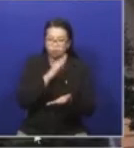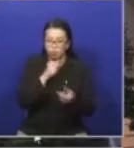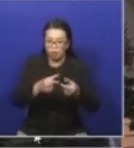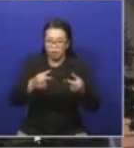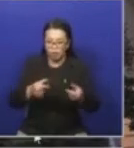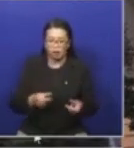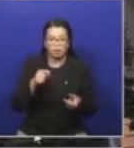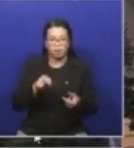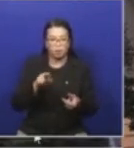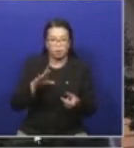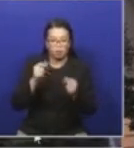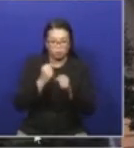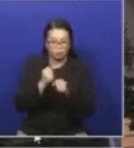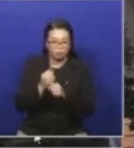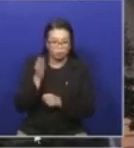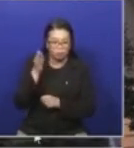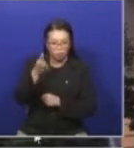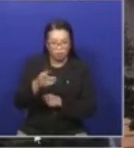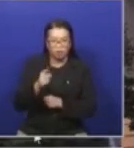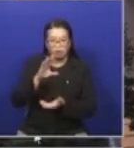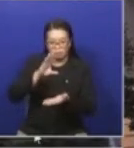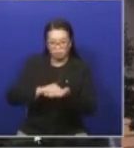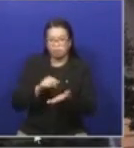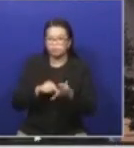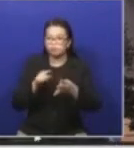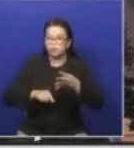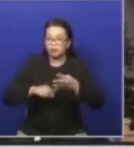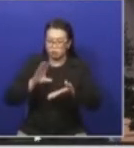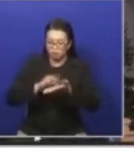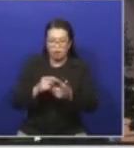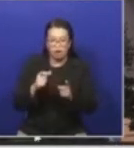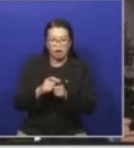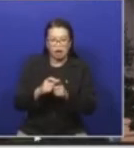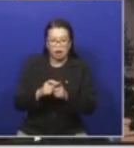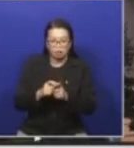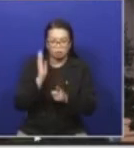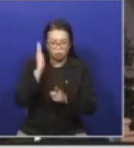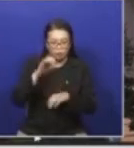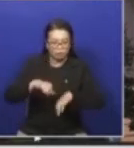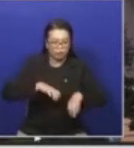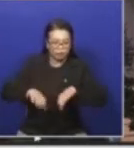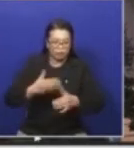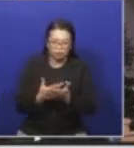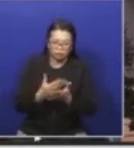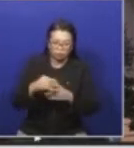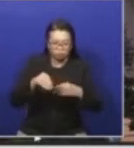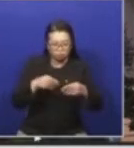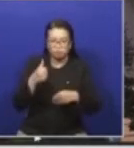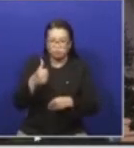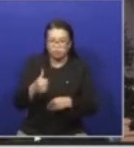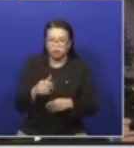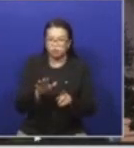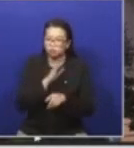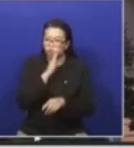ราชบัญญัติลักษณะนี้ในอนาคตควรจะใช้คำที่มันสามารถที่จะบริหารจัดการได้มากขึ้นเช่นใช้คำว่าไ